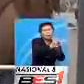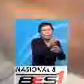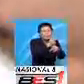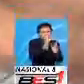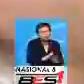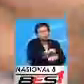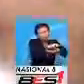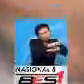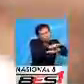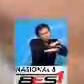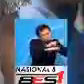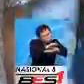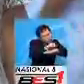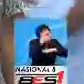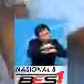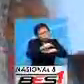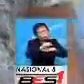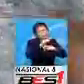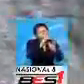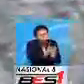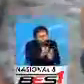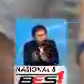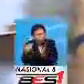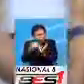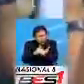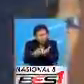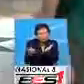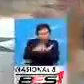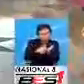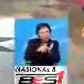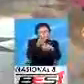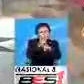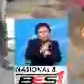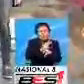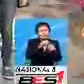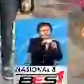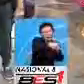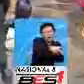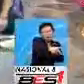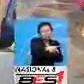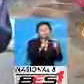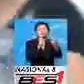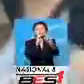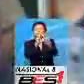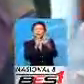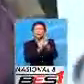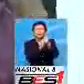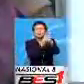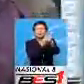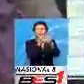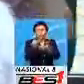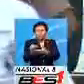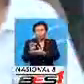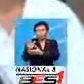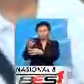nasihat dan kaunseling bagi penstrukturan semula pinjaman melalui pelan pembayaran balik yang bersesuaian mengikut profil